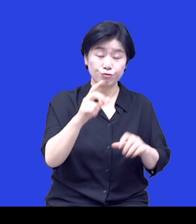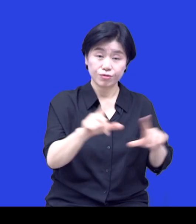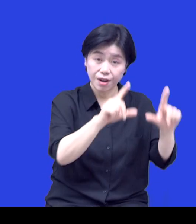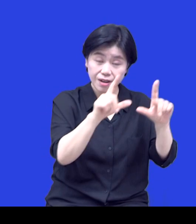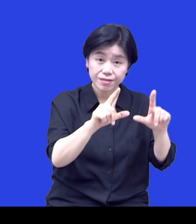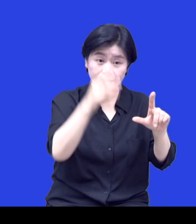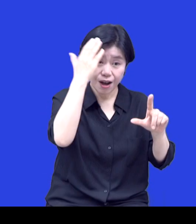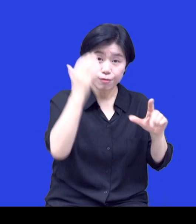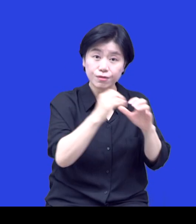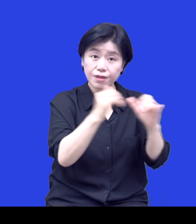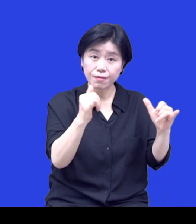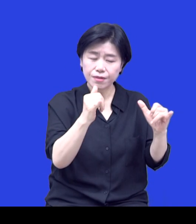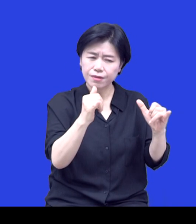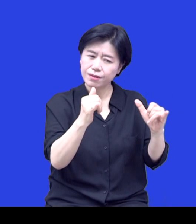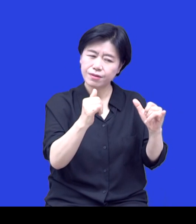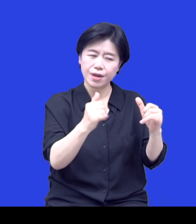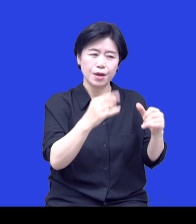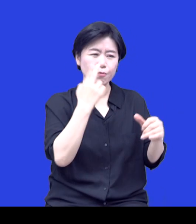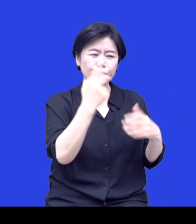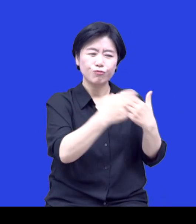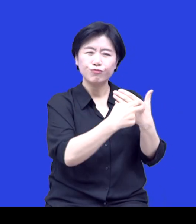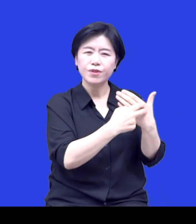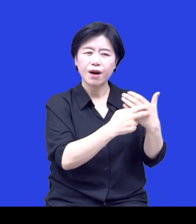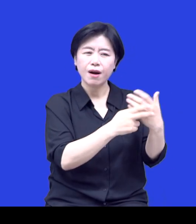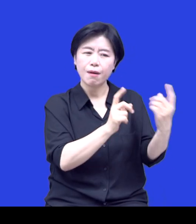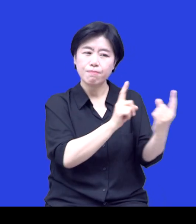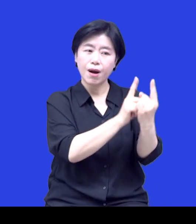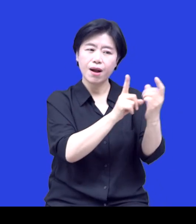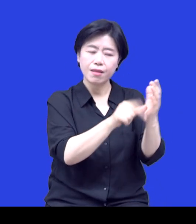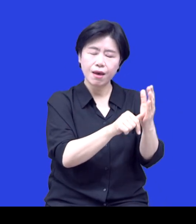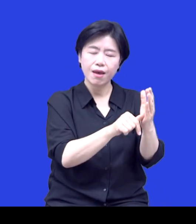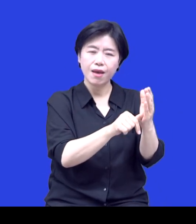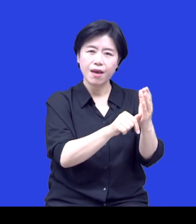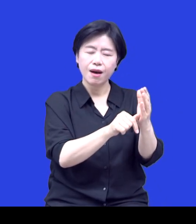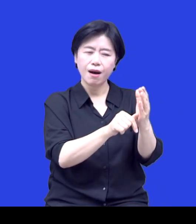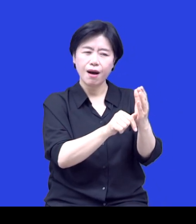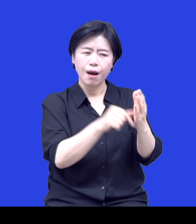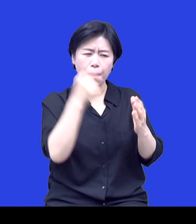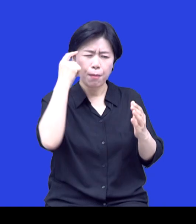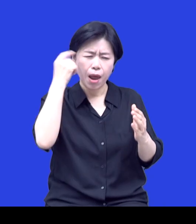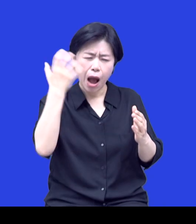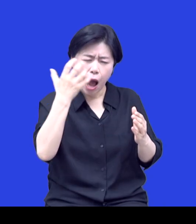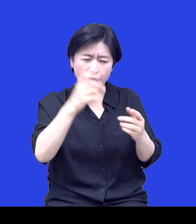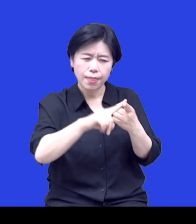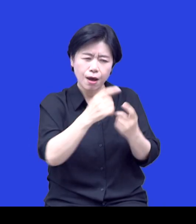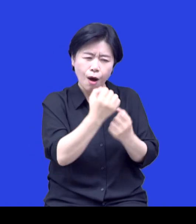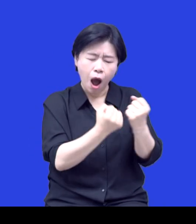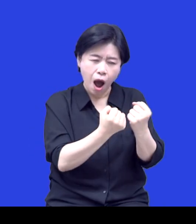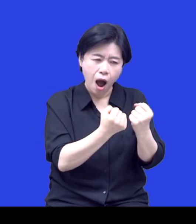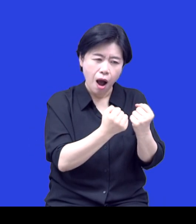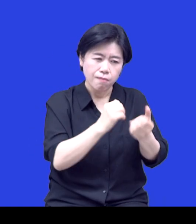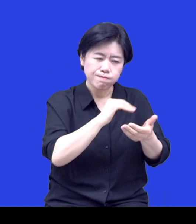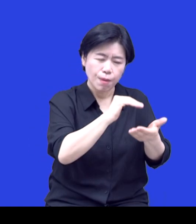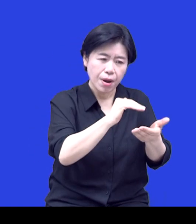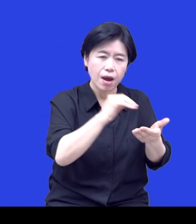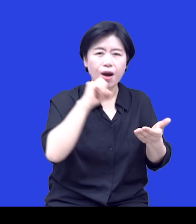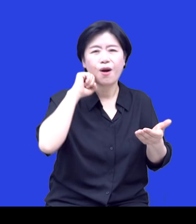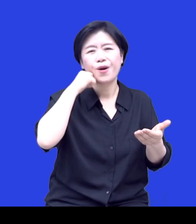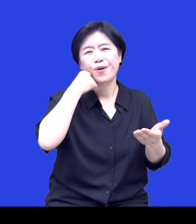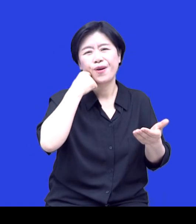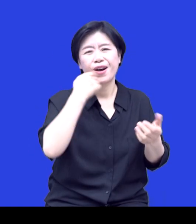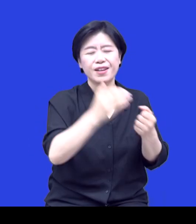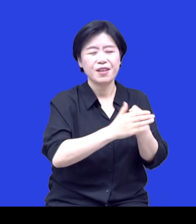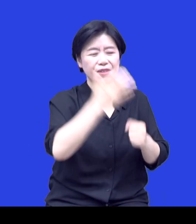안 되는 그런 게 있거든요. 근데 맞아요. 그 우리 1.5세 이제 전 세계 우리 교포들이 800만이 넘어요. 네. 그리고